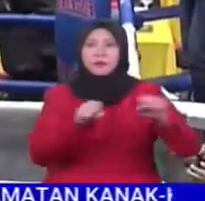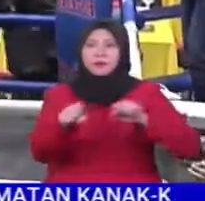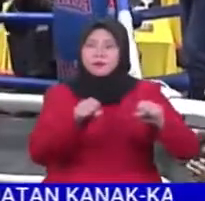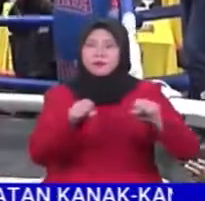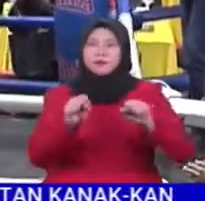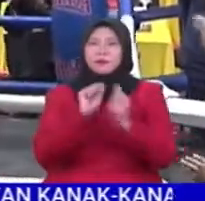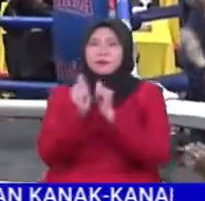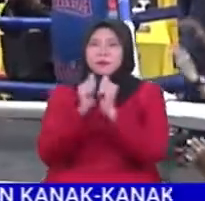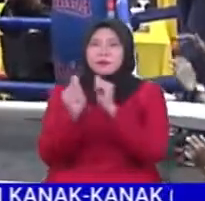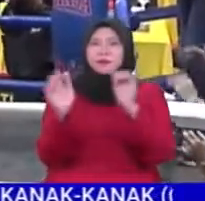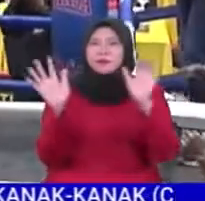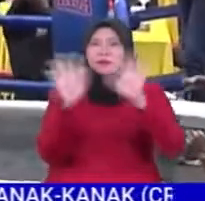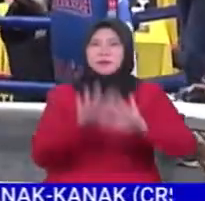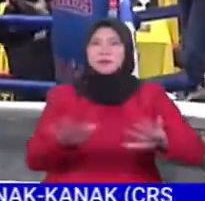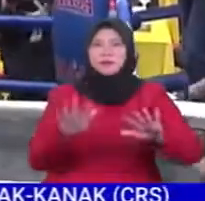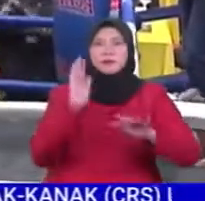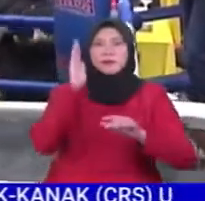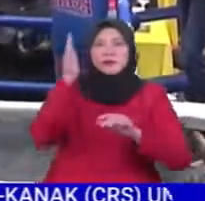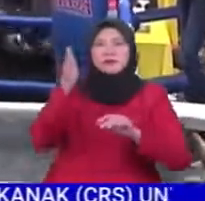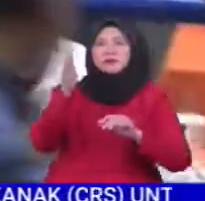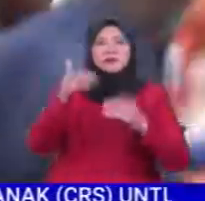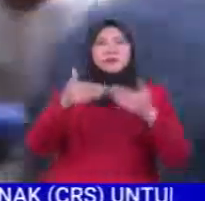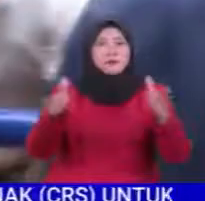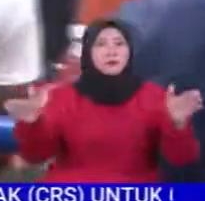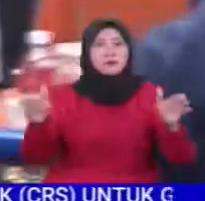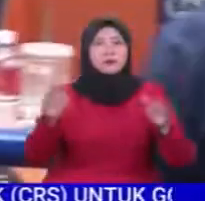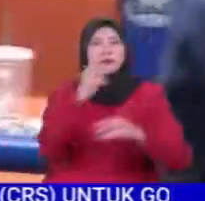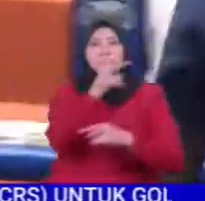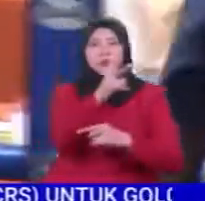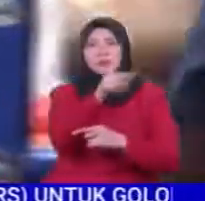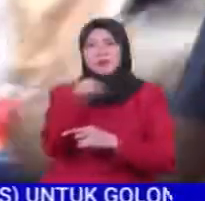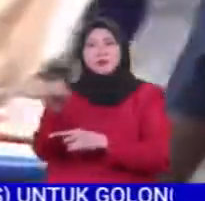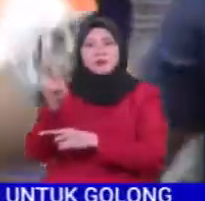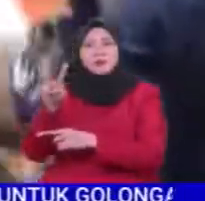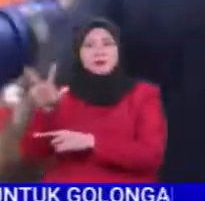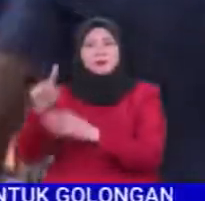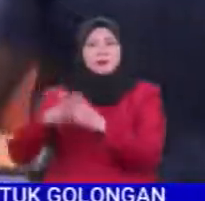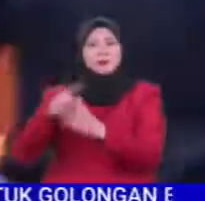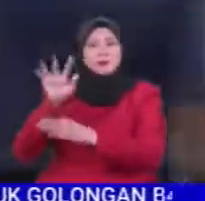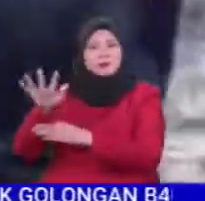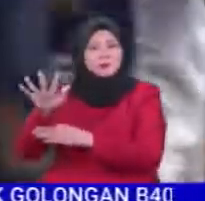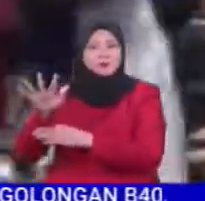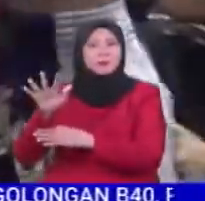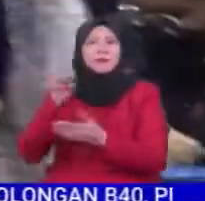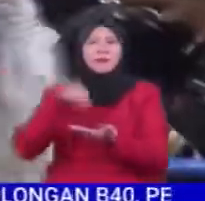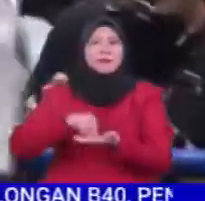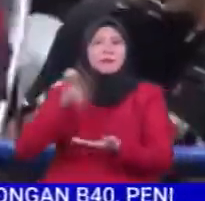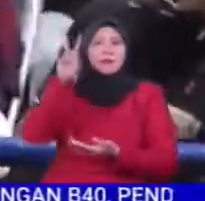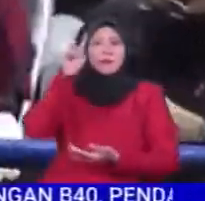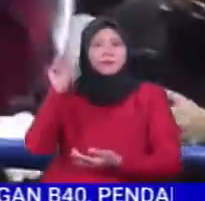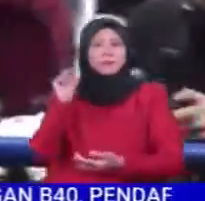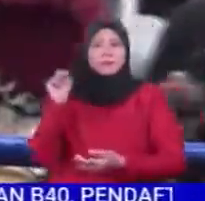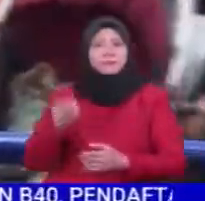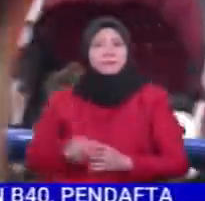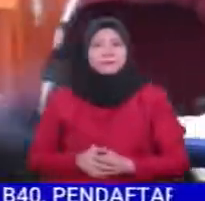Sukan Si Hanoi 2021 bakal membuka tirai pada 12 hingga 23 Mei depan di Vietnam.